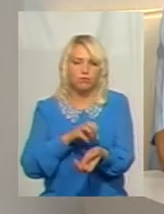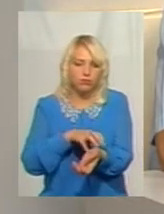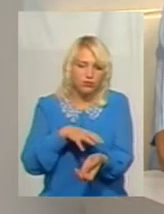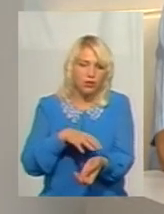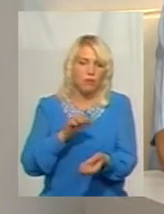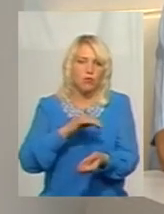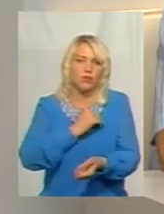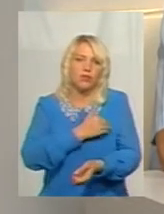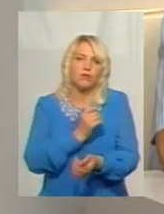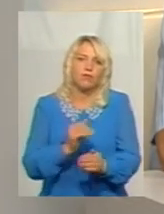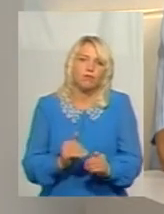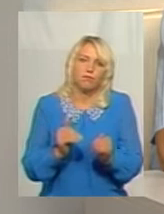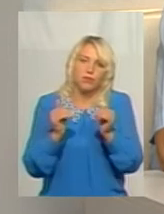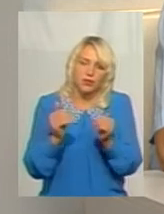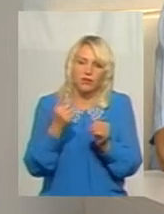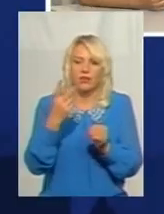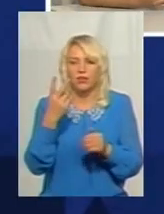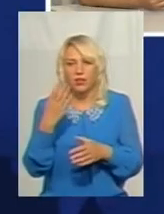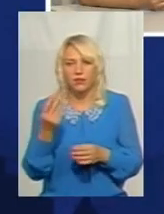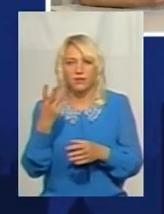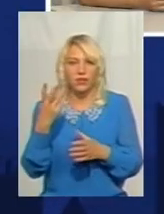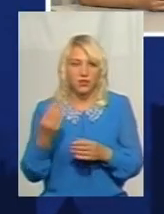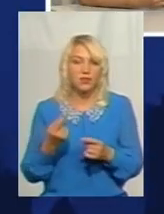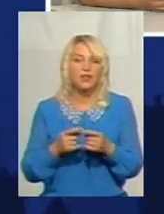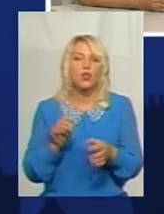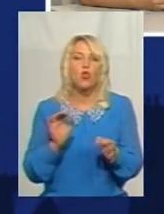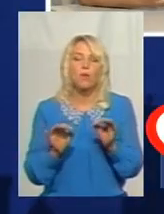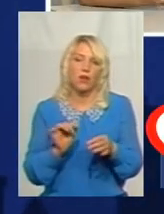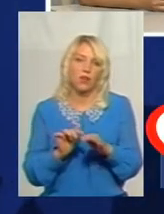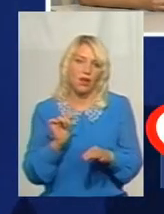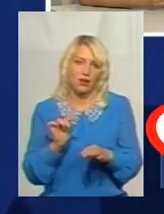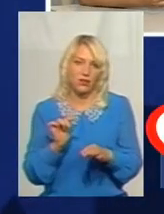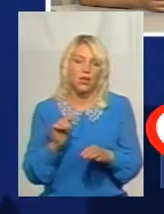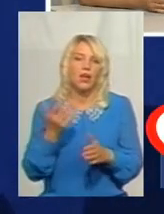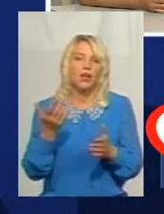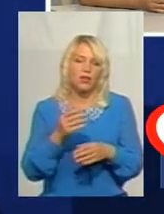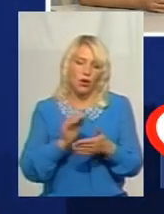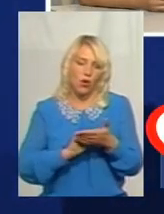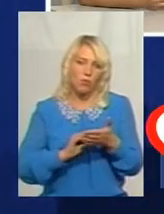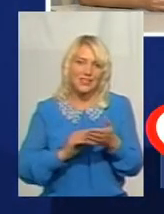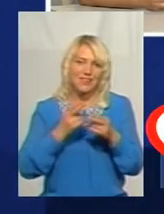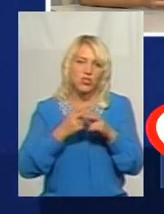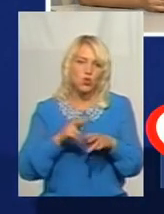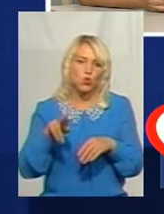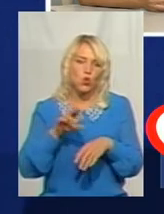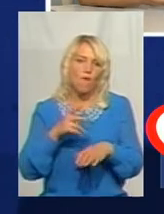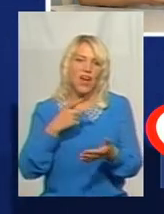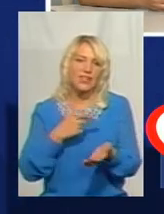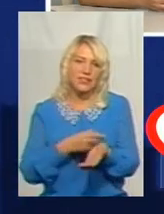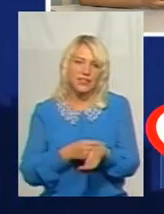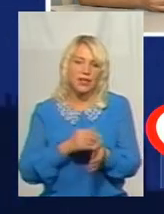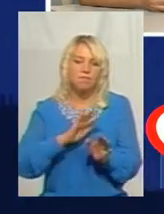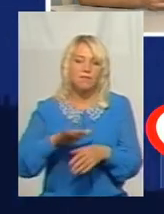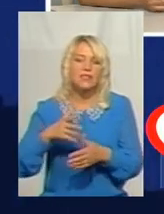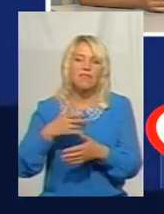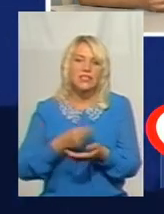підвищення навіть температури на 1-2 дні. Але це нормальна реакція, яка описується і в інструкції до вакцини, про те, що після